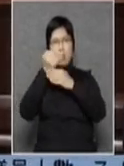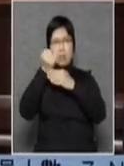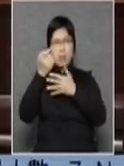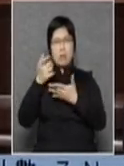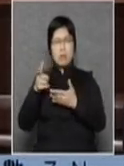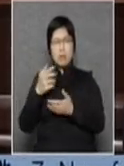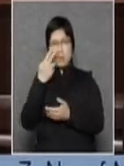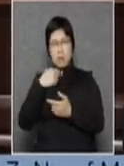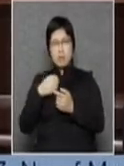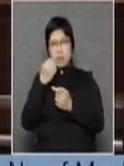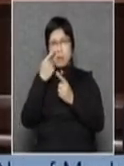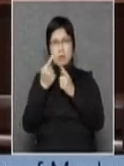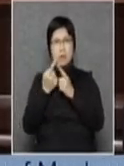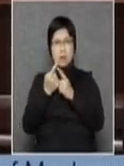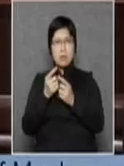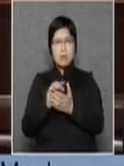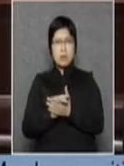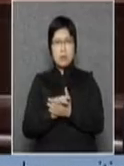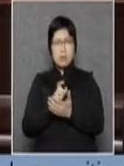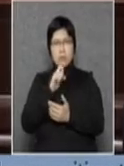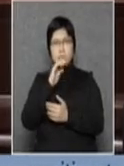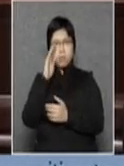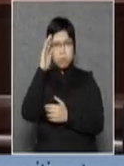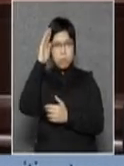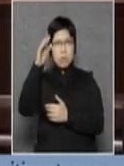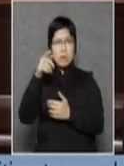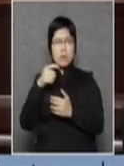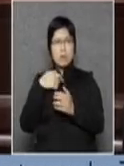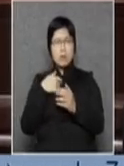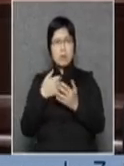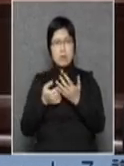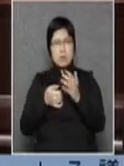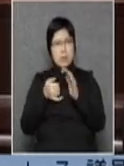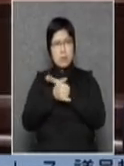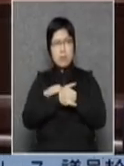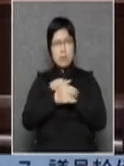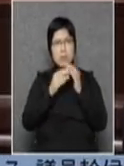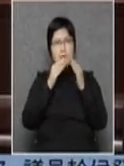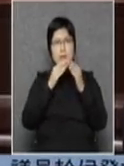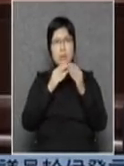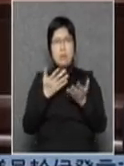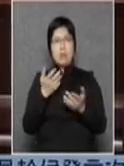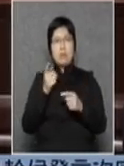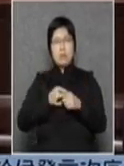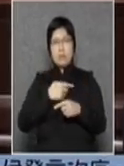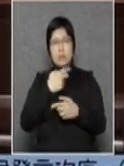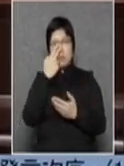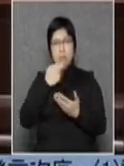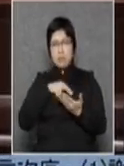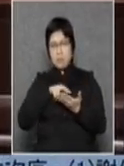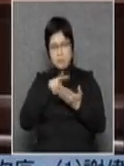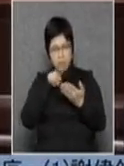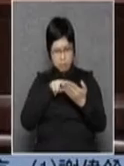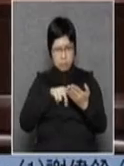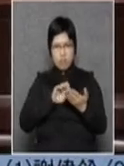夠有指望可以上樓呢，咁就太慘啦。睇完之後呢發覺冇